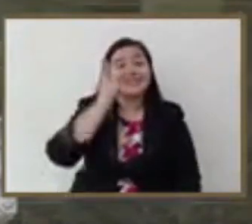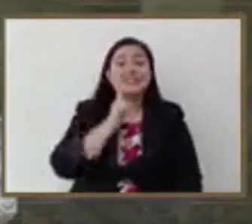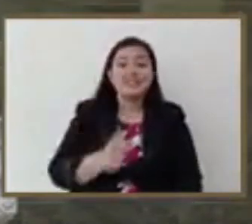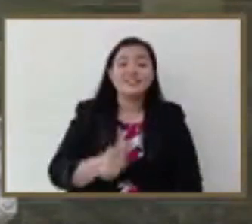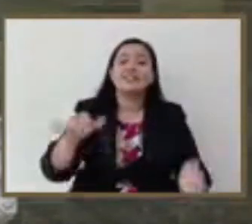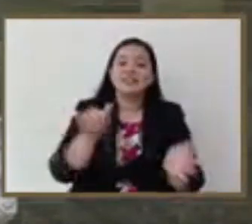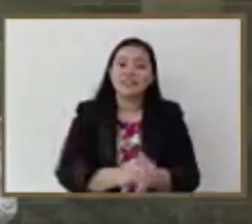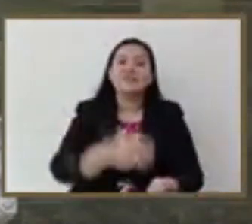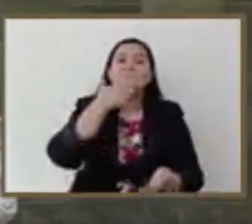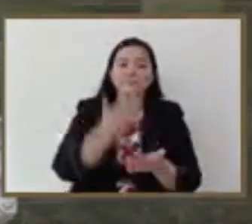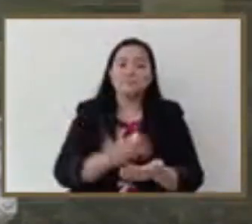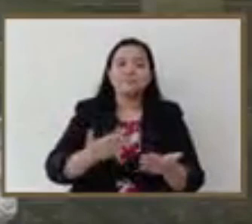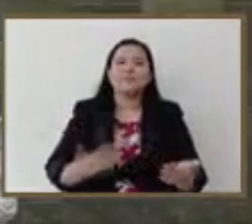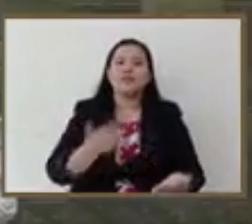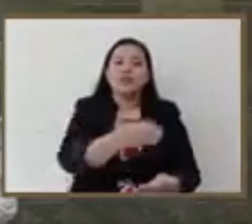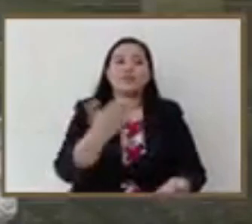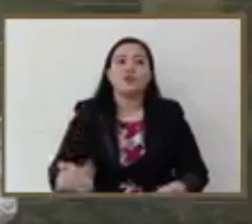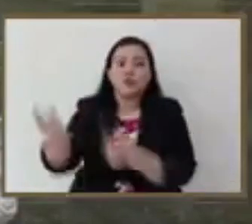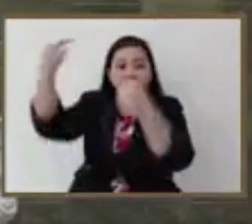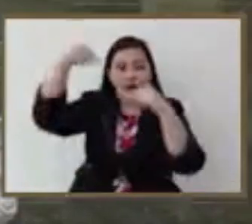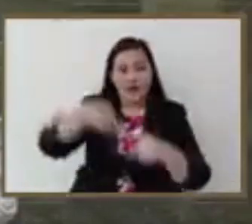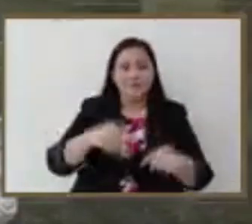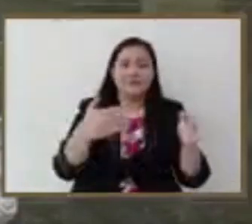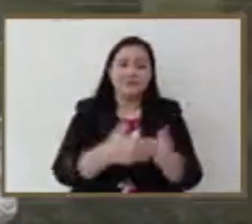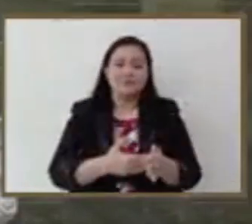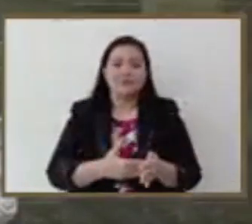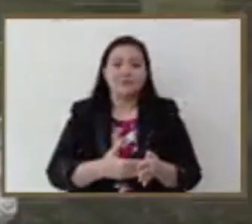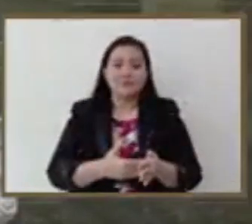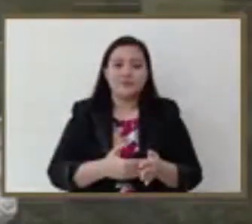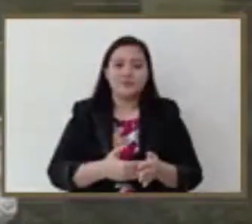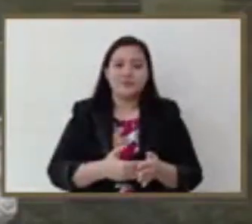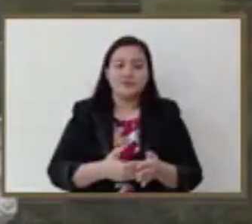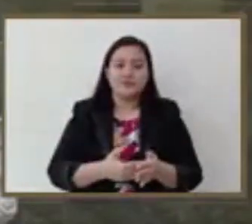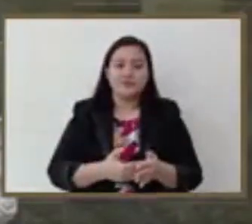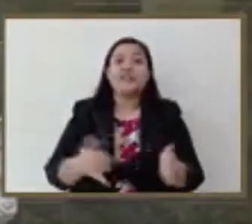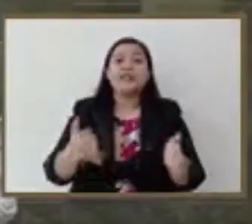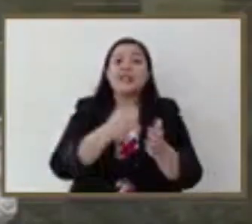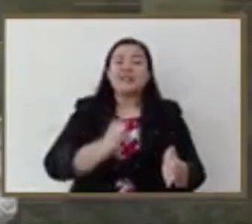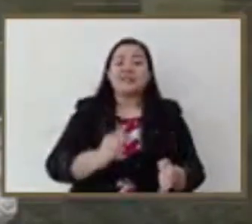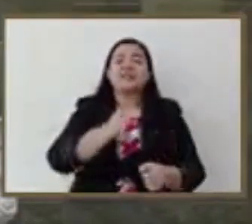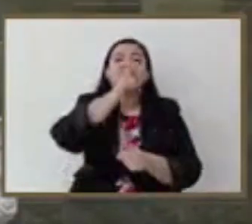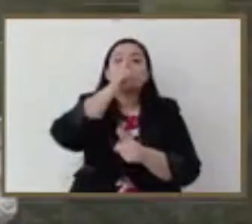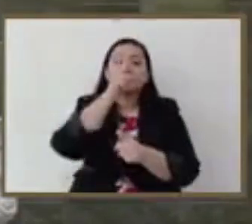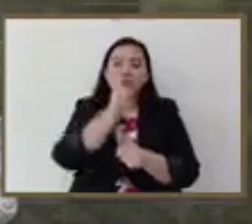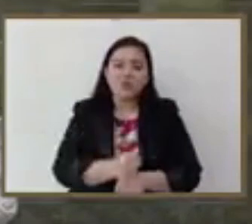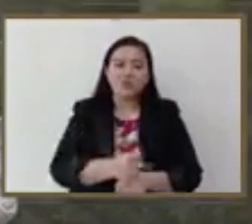Pero alam mo, mga kapatid, totoo po yan. Naramdaman niya ang kalungkutan nung mapahiwalay sa